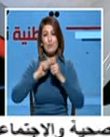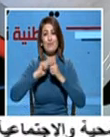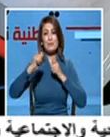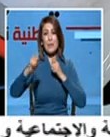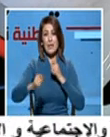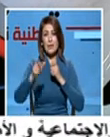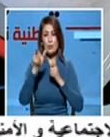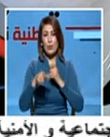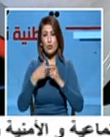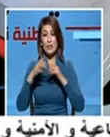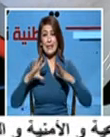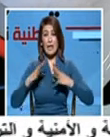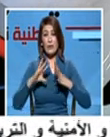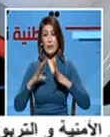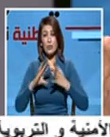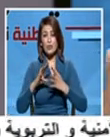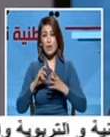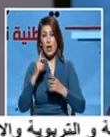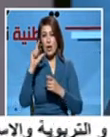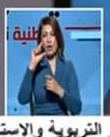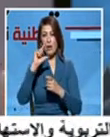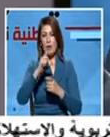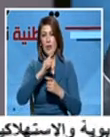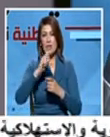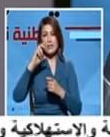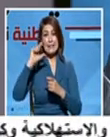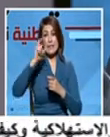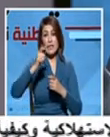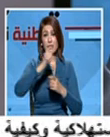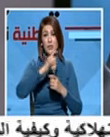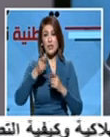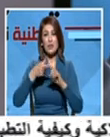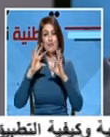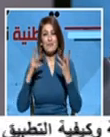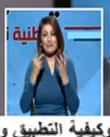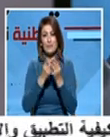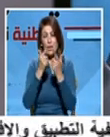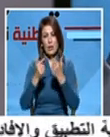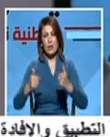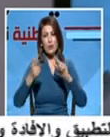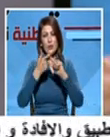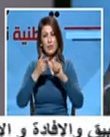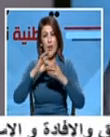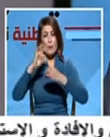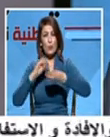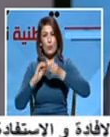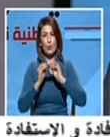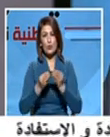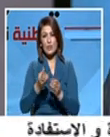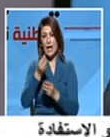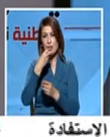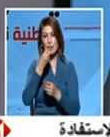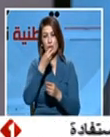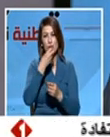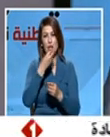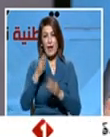احنا نخافوا شهرين ثلاثه المرضى هذو بكل مش فماش متطوعين يخرجوا لهم يهزوا لهم الادويه. حاول مش ادويه، فما ادويه لازم يعملوها في